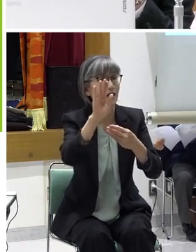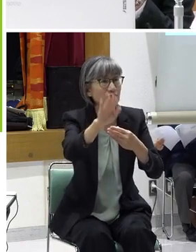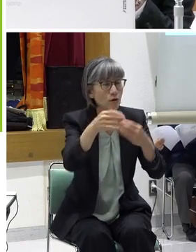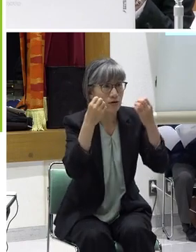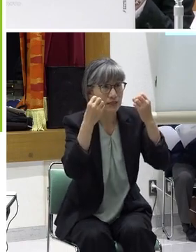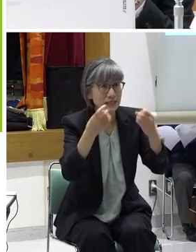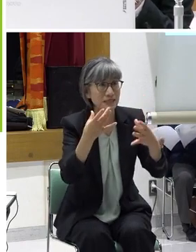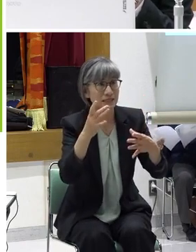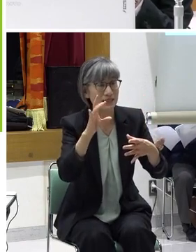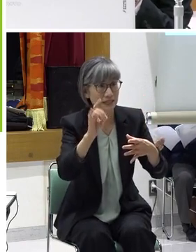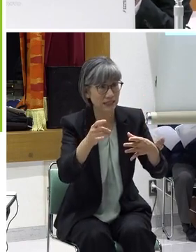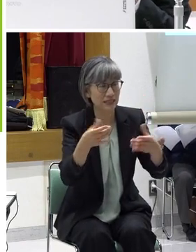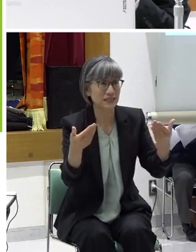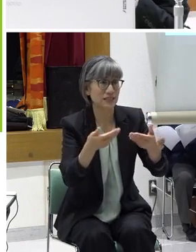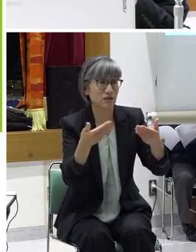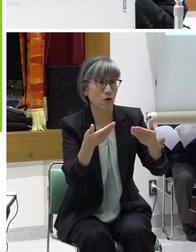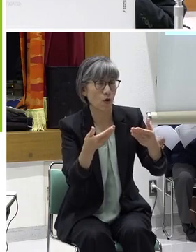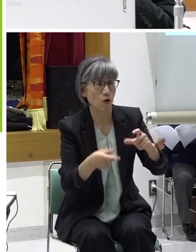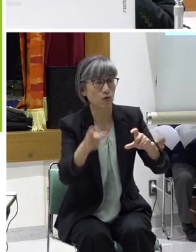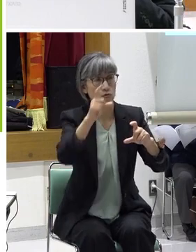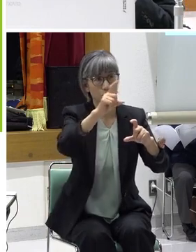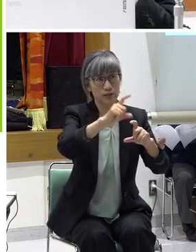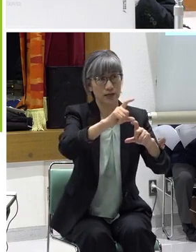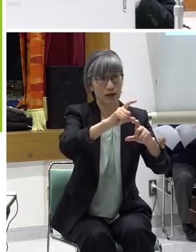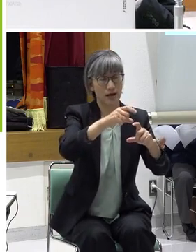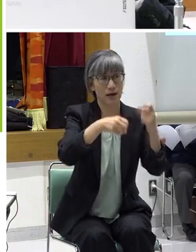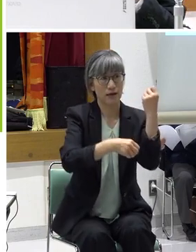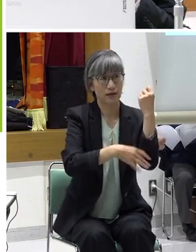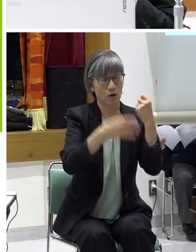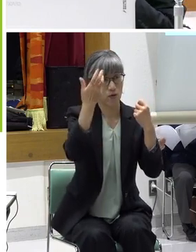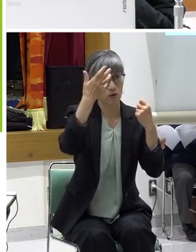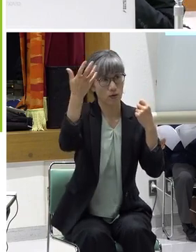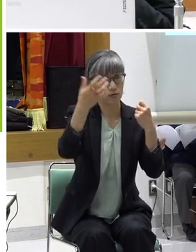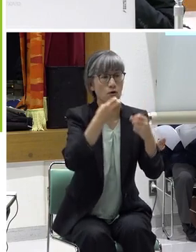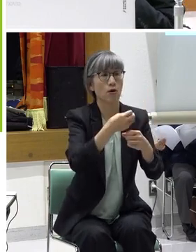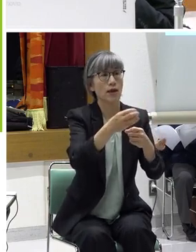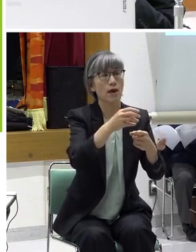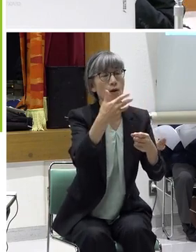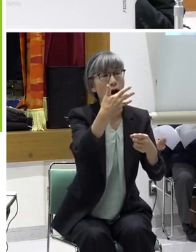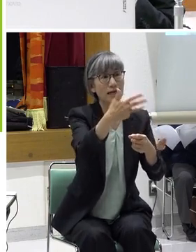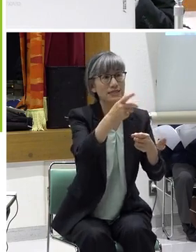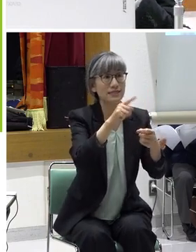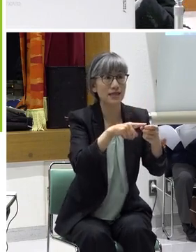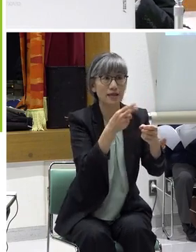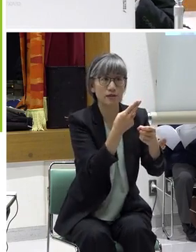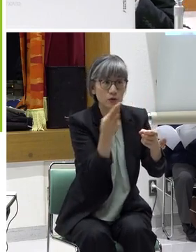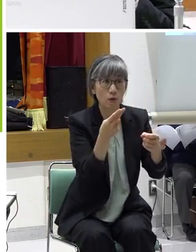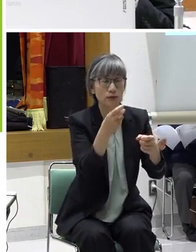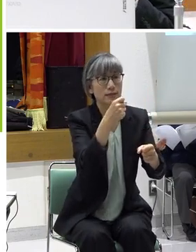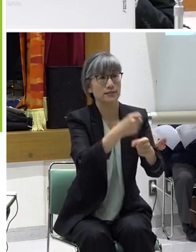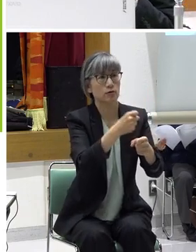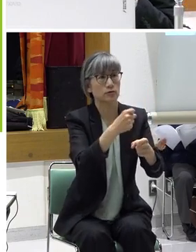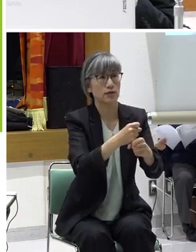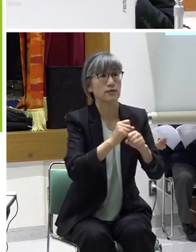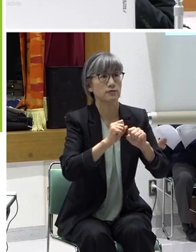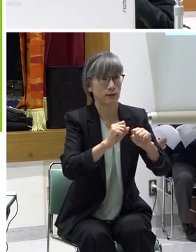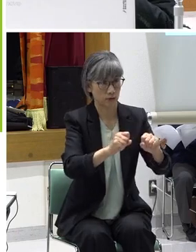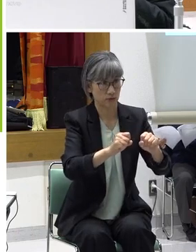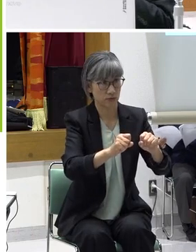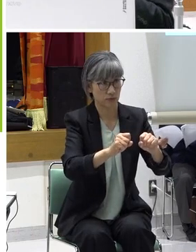事業等を盛り込んだ基本構想を令和8年度に策定いたします。